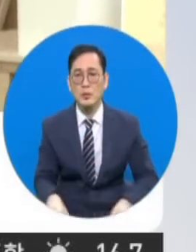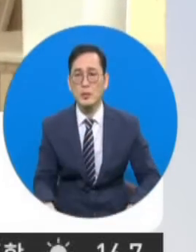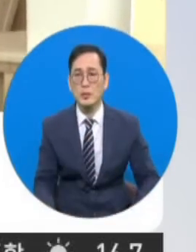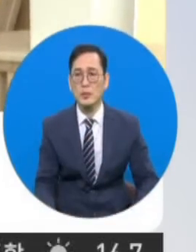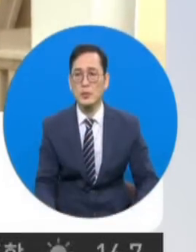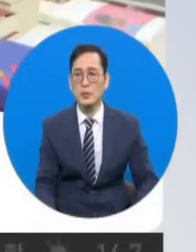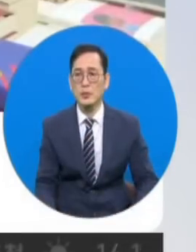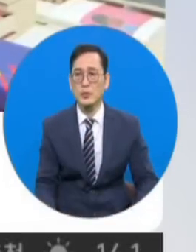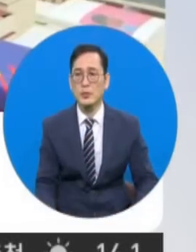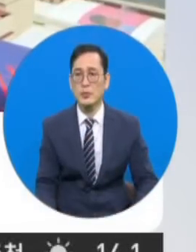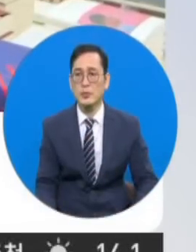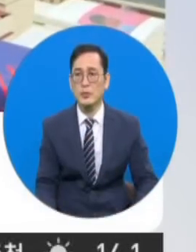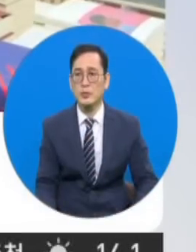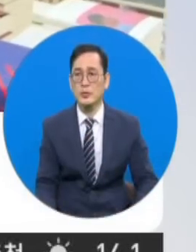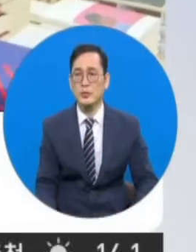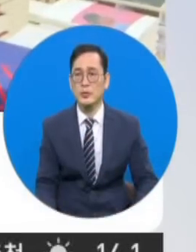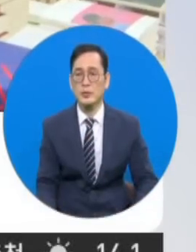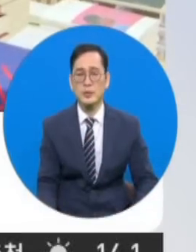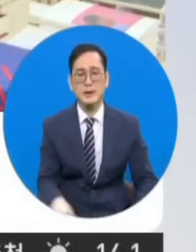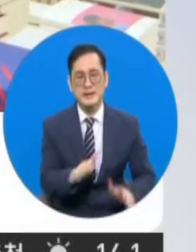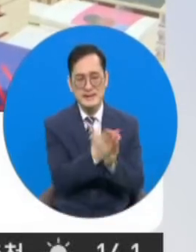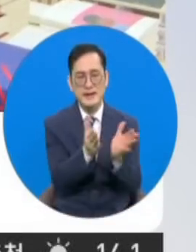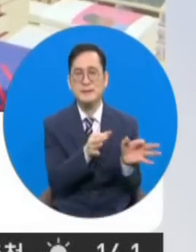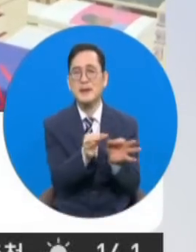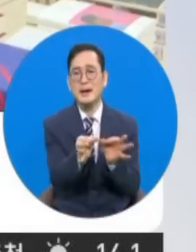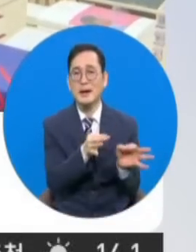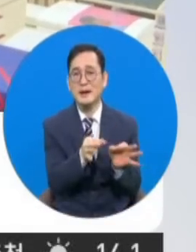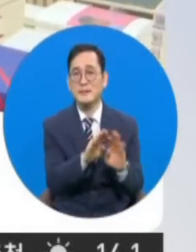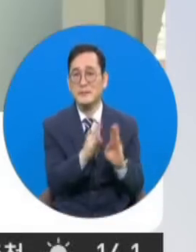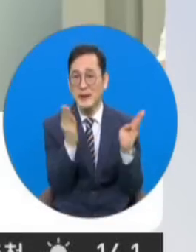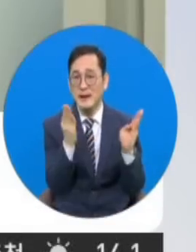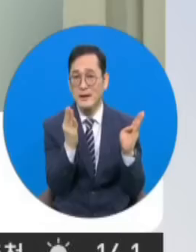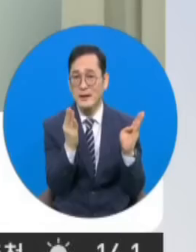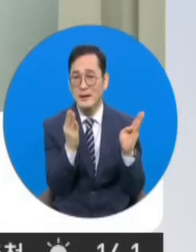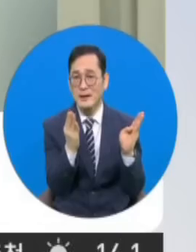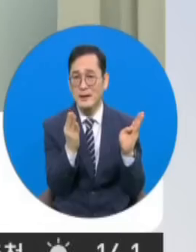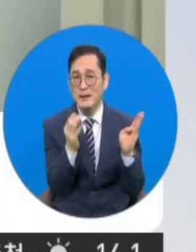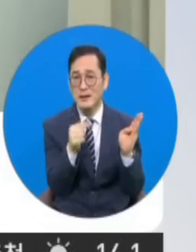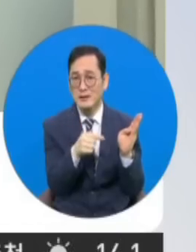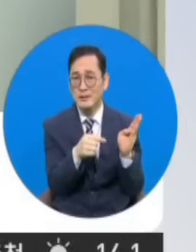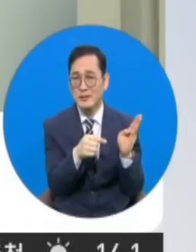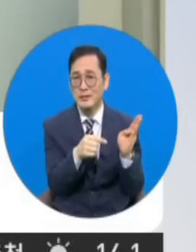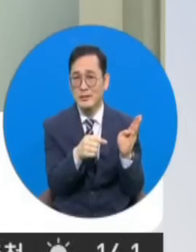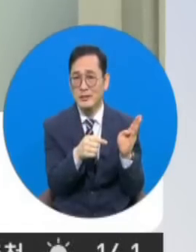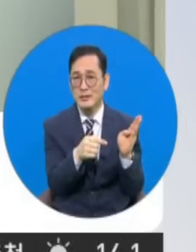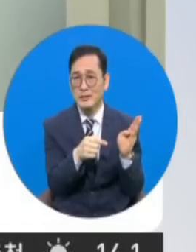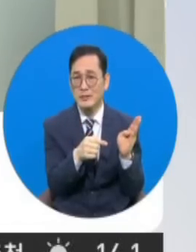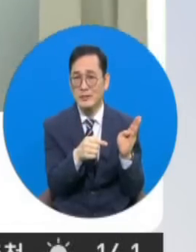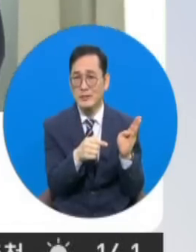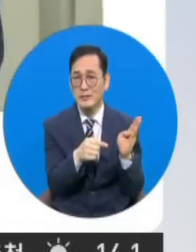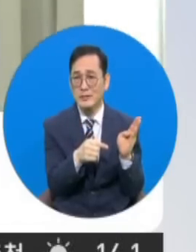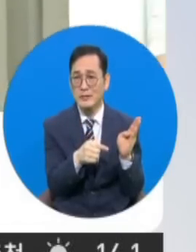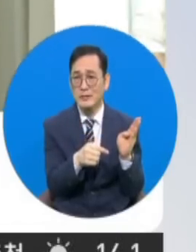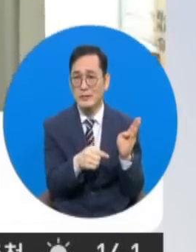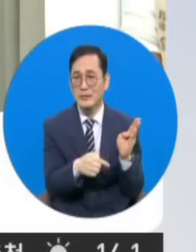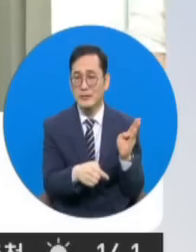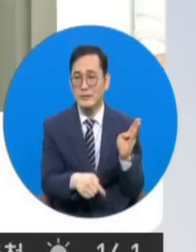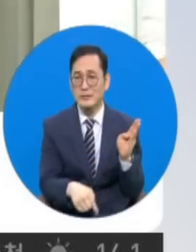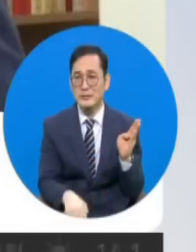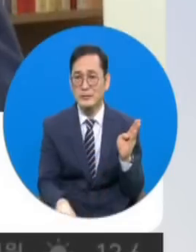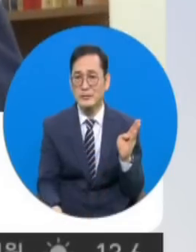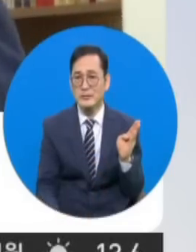형사책방이라는게 저게 문재인 대통령 당신이 생각하는 의도와는 달리 어떻게 흘러갈지 여러